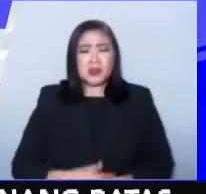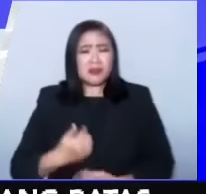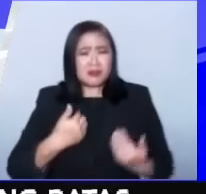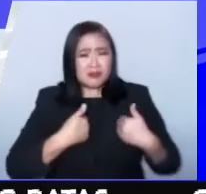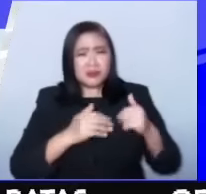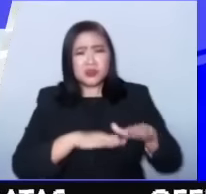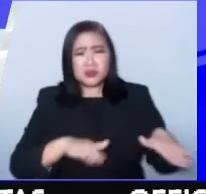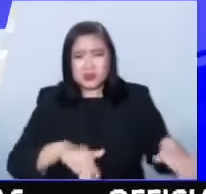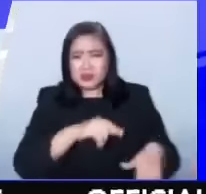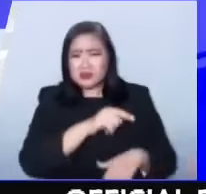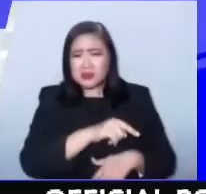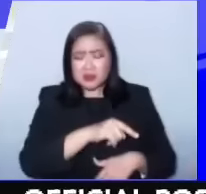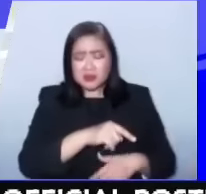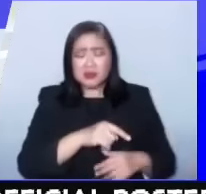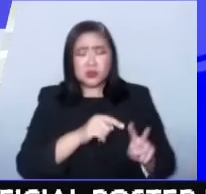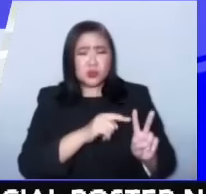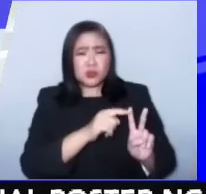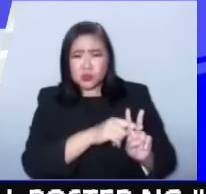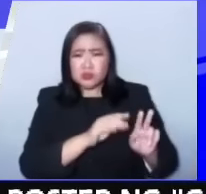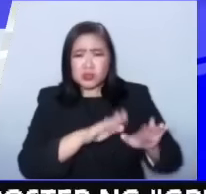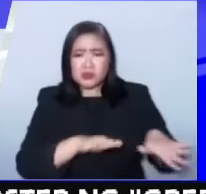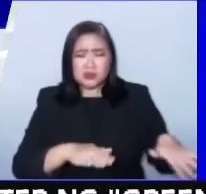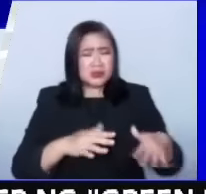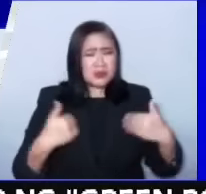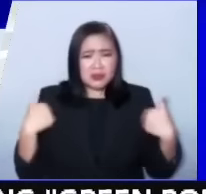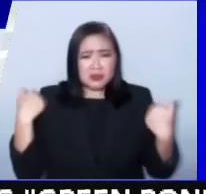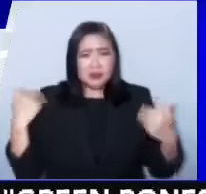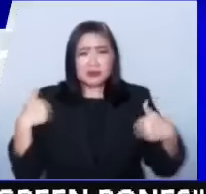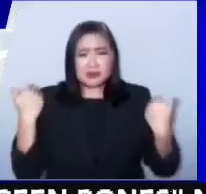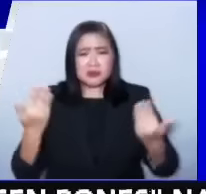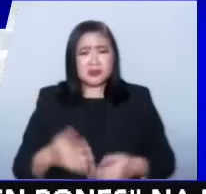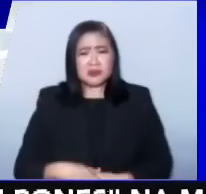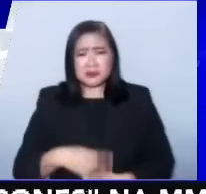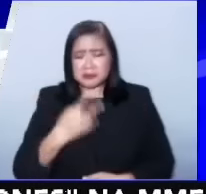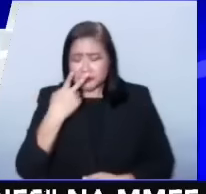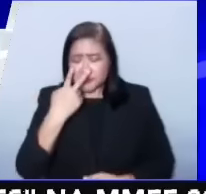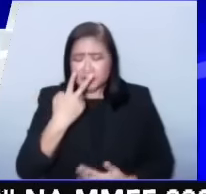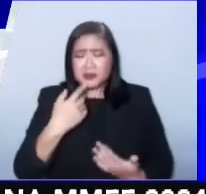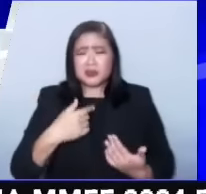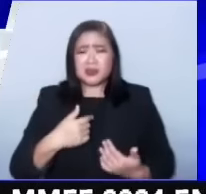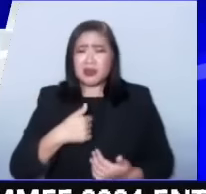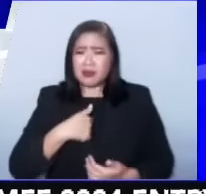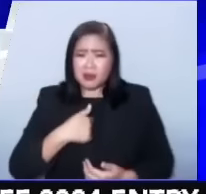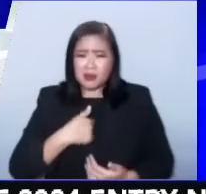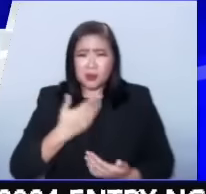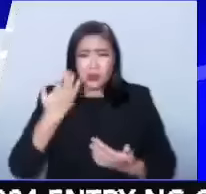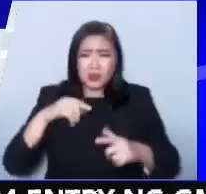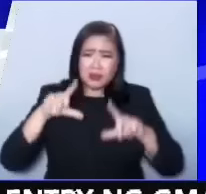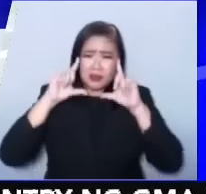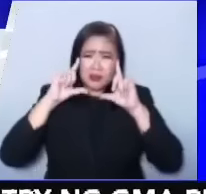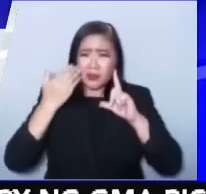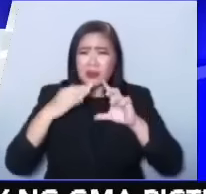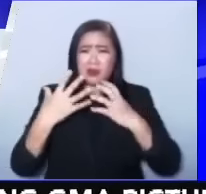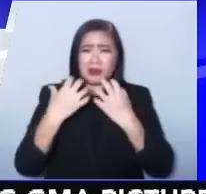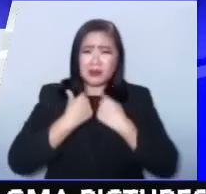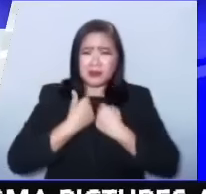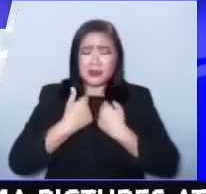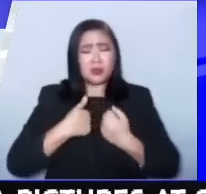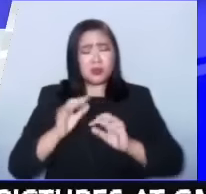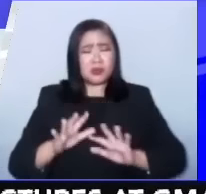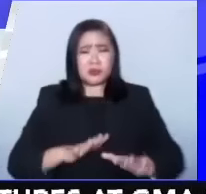dalawa po mga bata pa naging kalma naman ako pero ako pa rin yung dinampot nila kahit wala naman